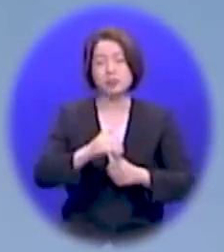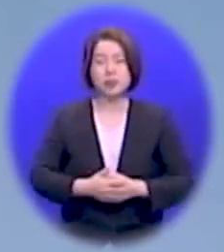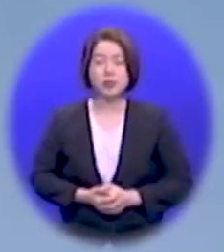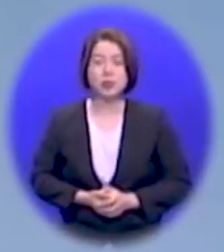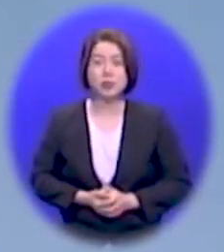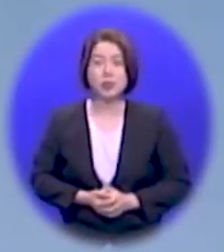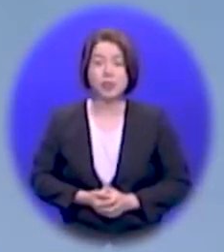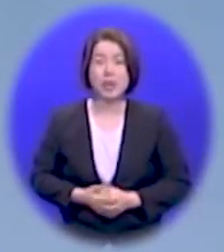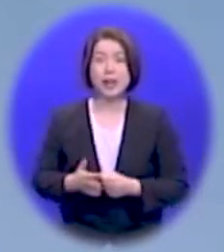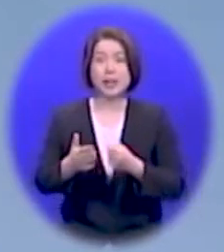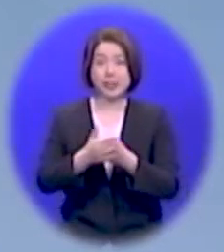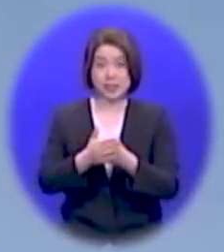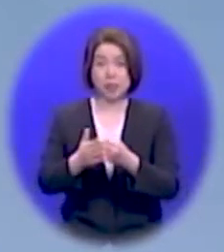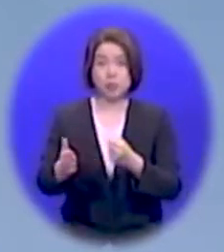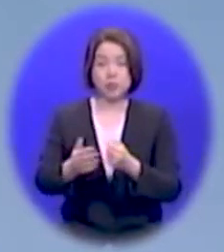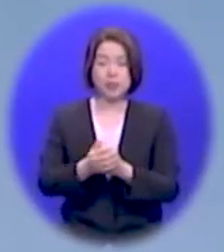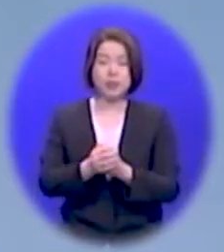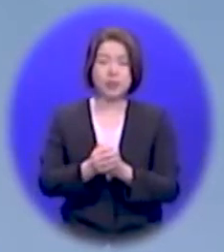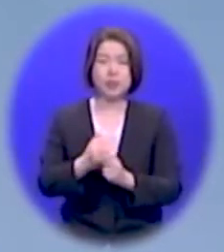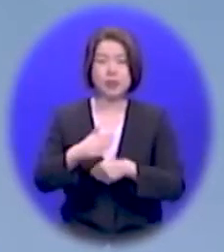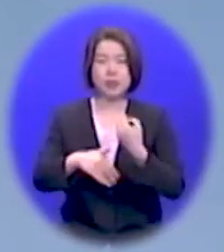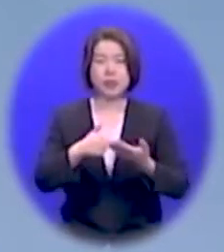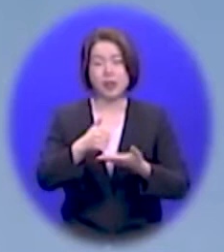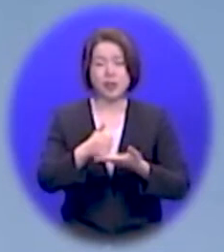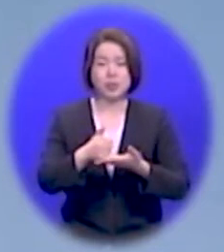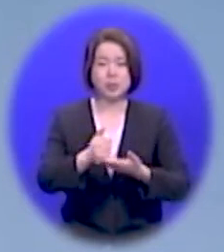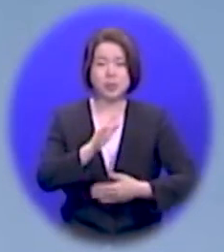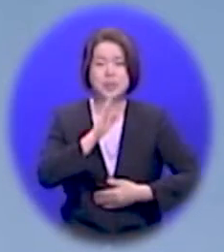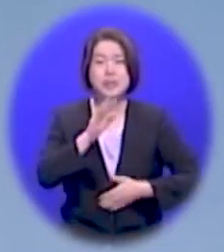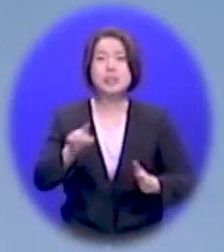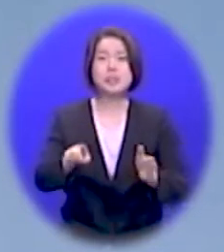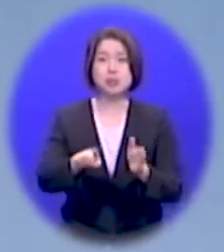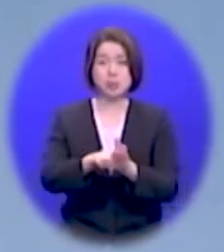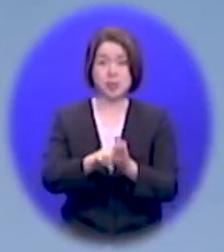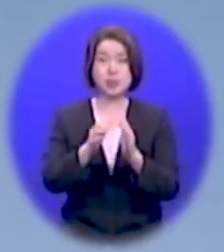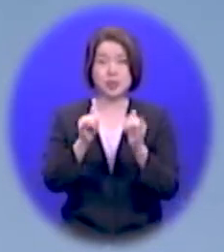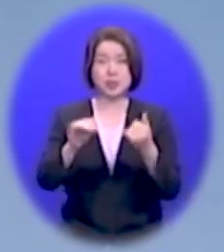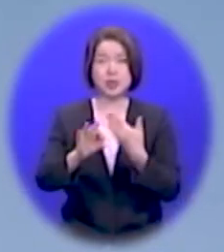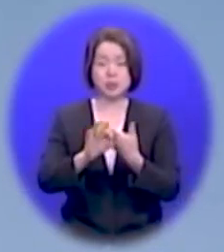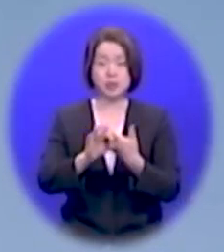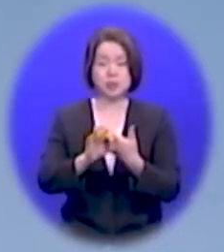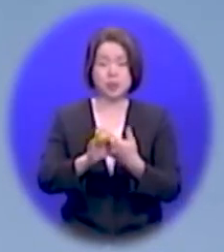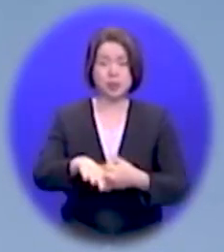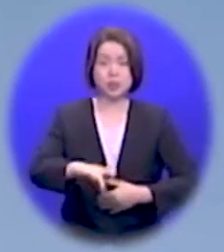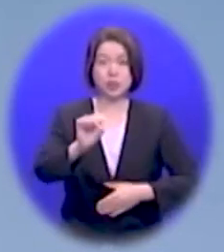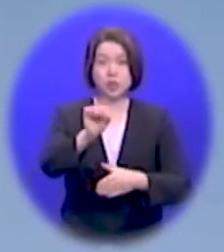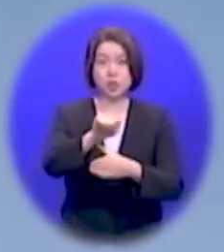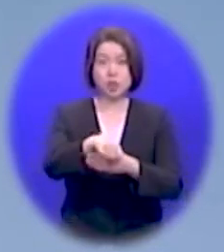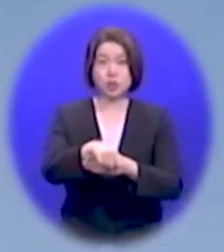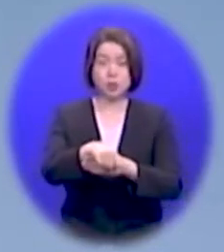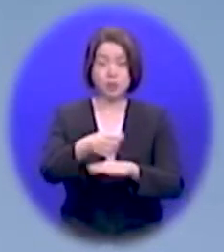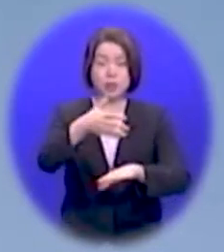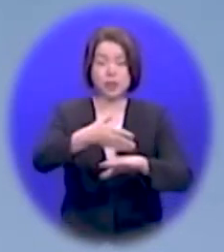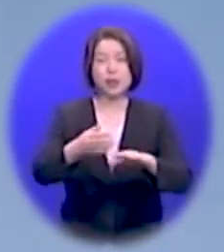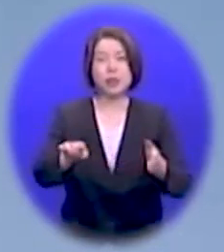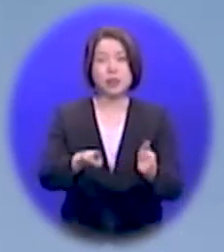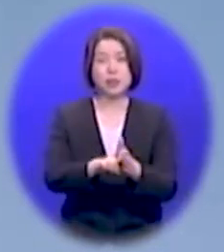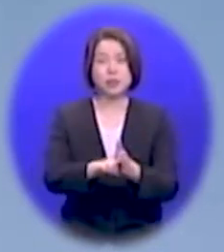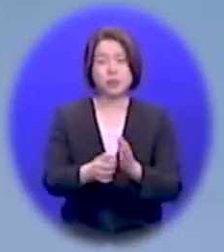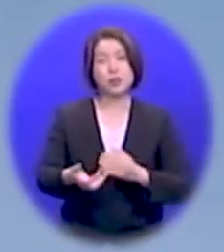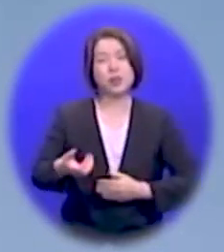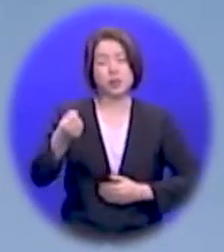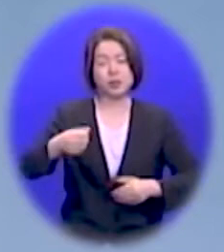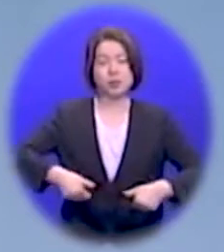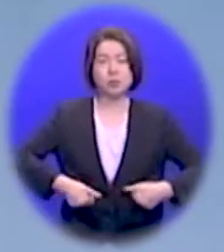그러니까 하나님을 진짜 믿는 성도라면 첫 열매 감사 신앙을 가져야 하는